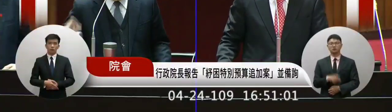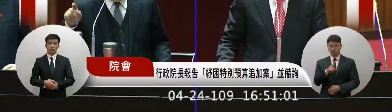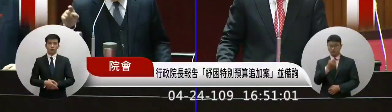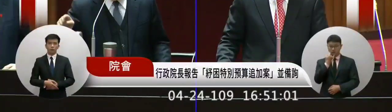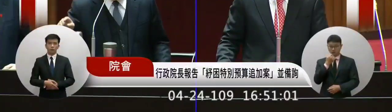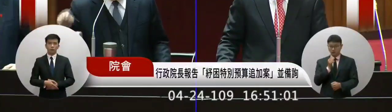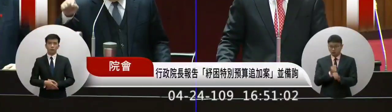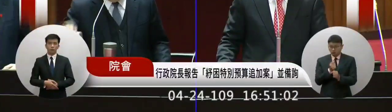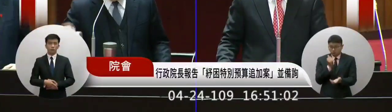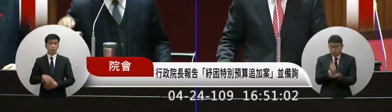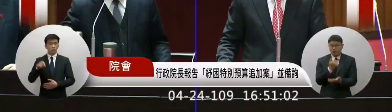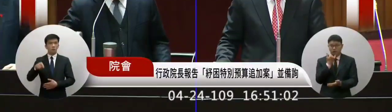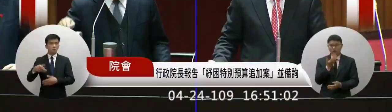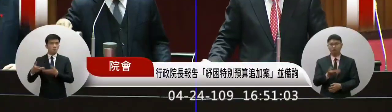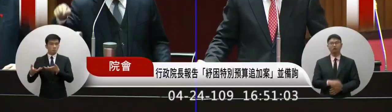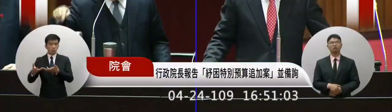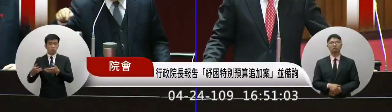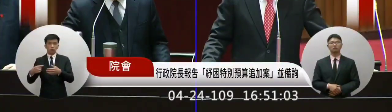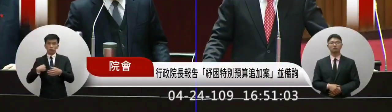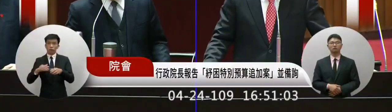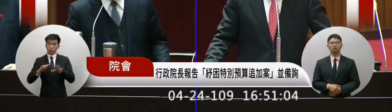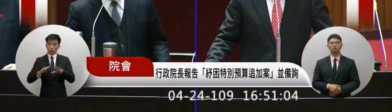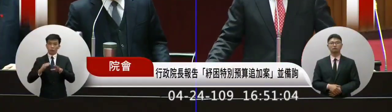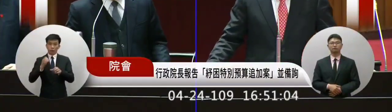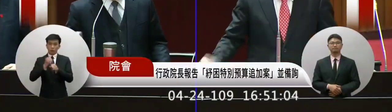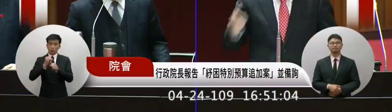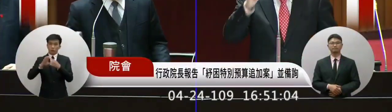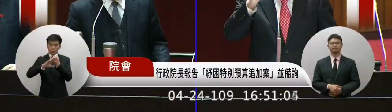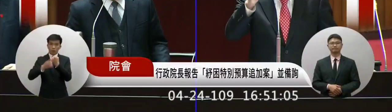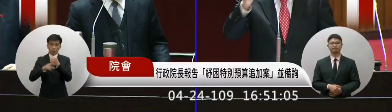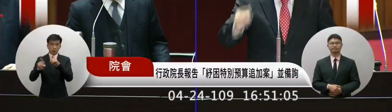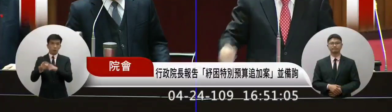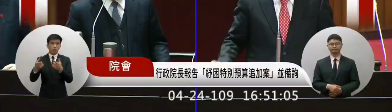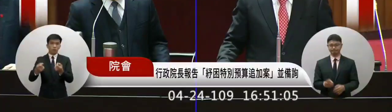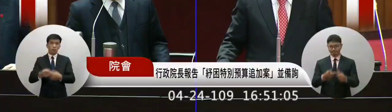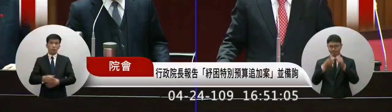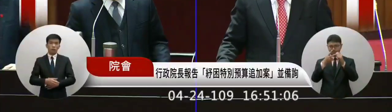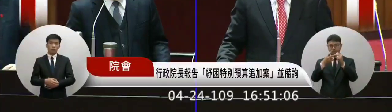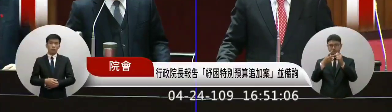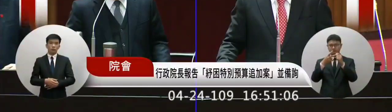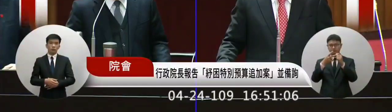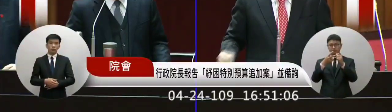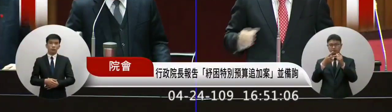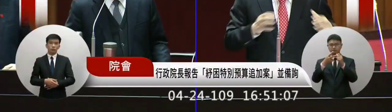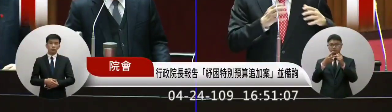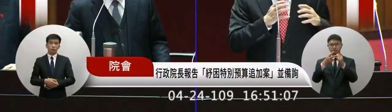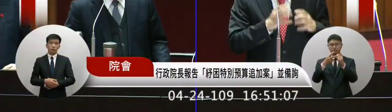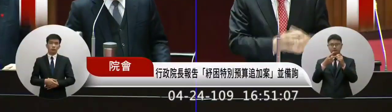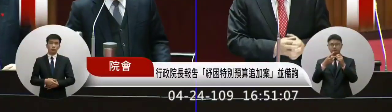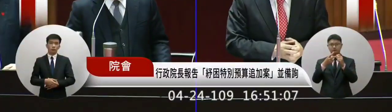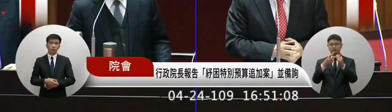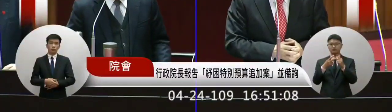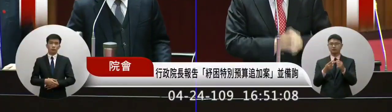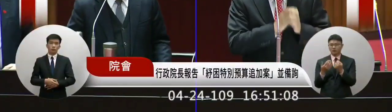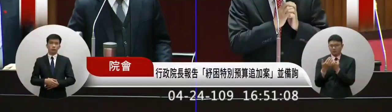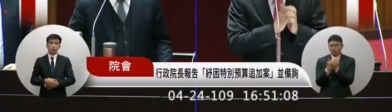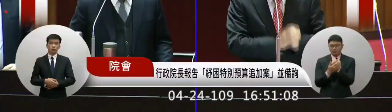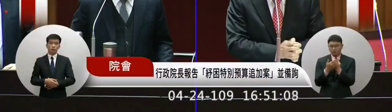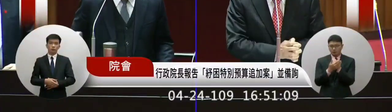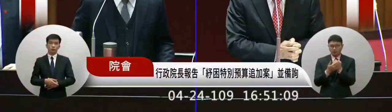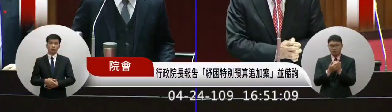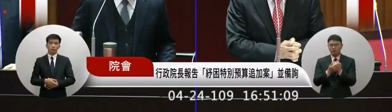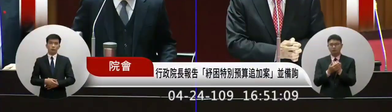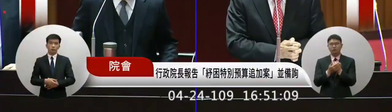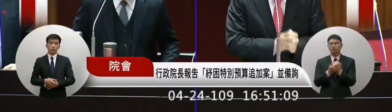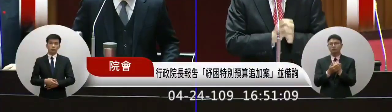到吗？ 这一点我们现在的做法就是这样。 第二，要保护我